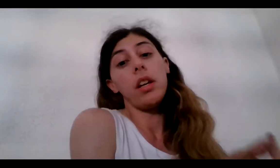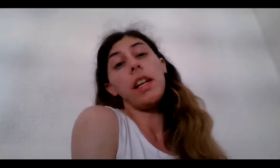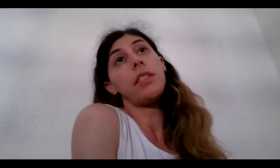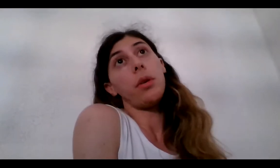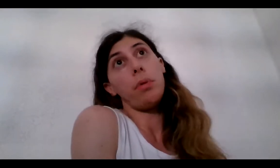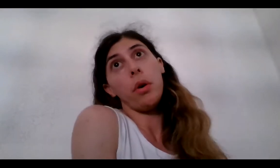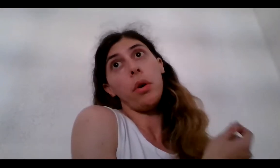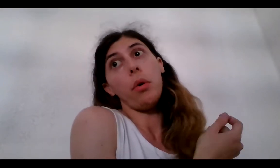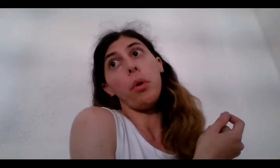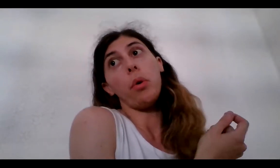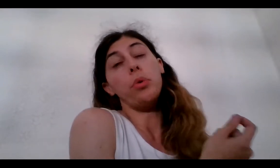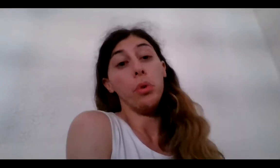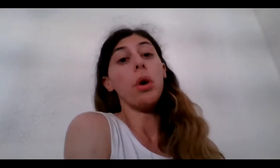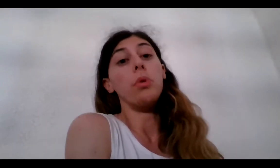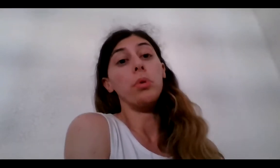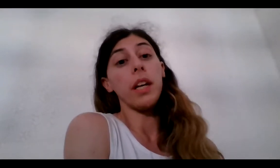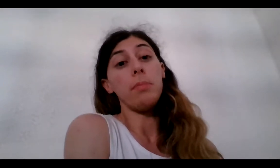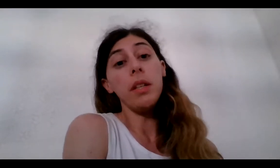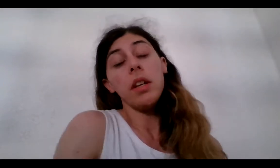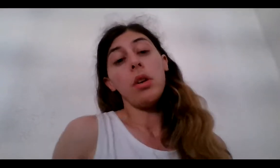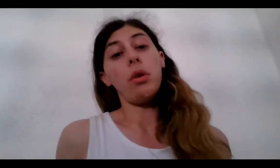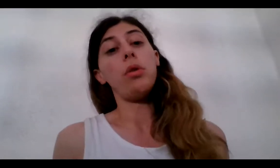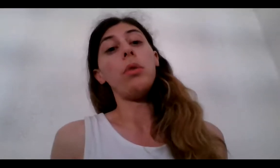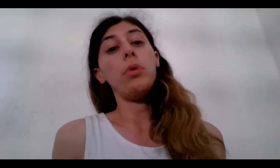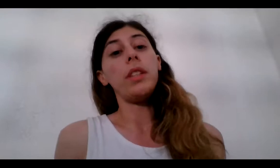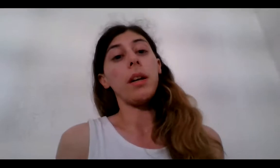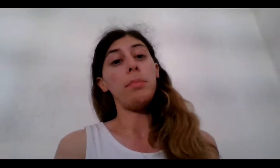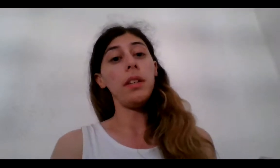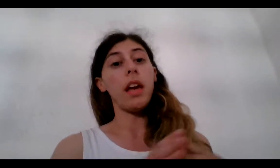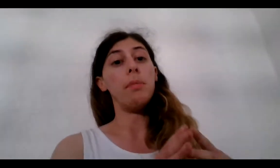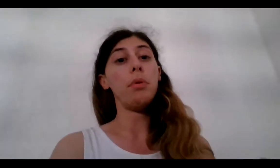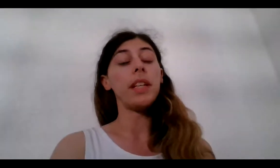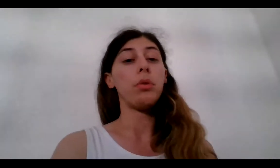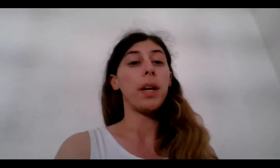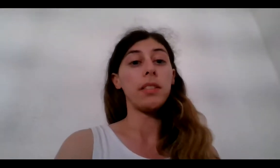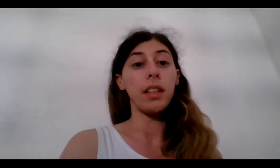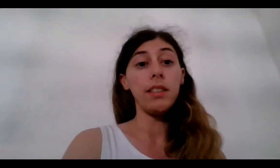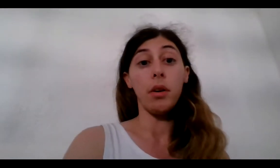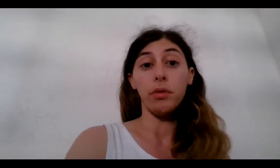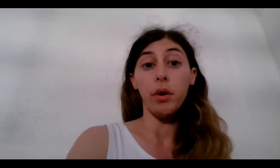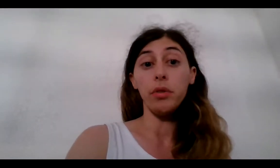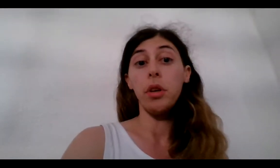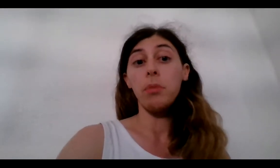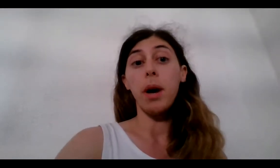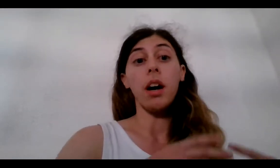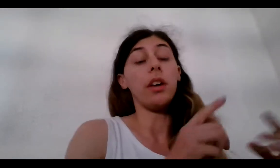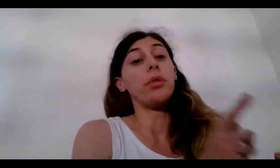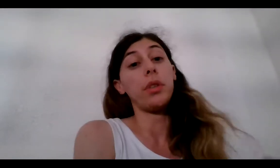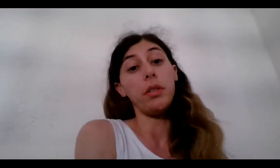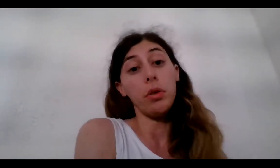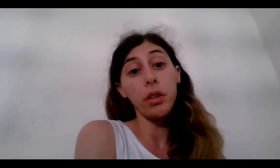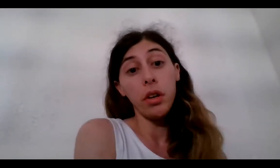prendre l'exemple de l'hormonothérapie. L'hormonothérapie, elle peut être prescrite en France par